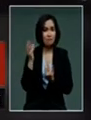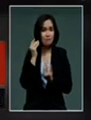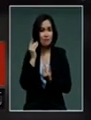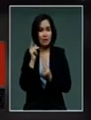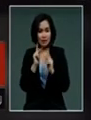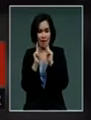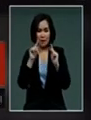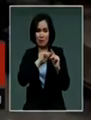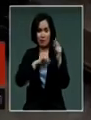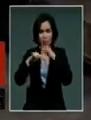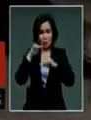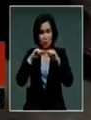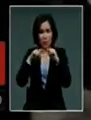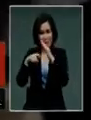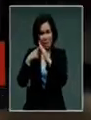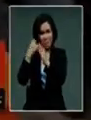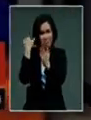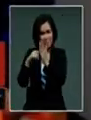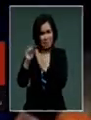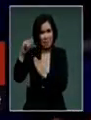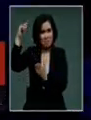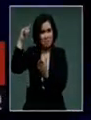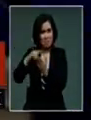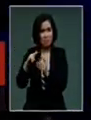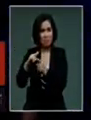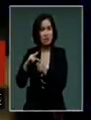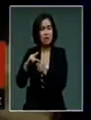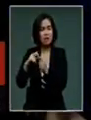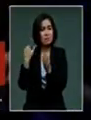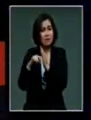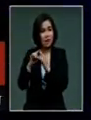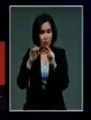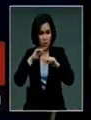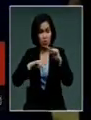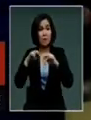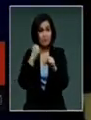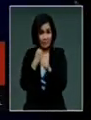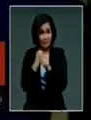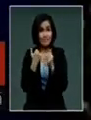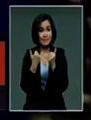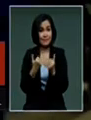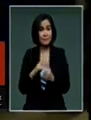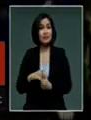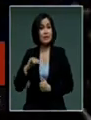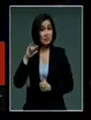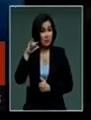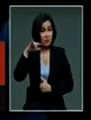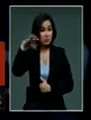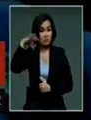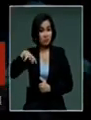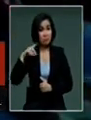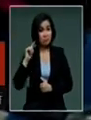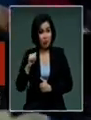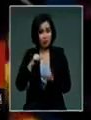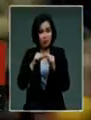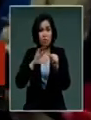สเซียก็กำลังเร่งสืบสวนเพื่อหาสาเหตุในการตกในครั้งนี้สายการบินซาตารอฟแอร์ไลน์มีสำนักงานใหญ่ตั้งอยู่ในเ